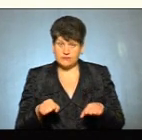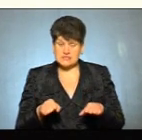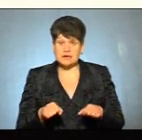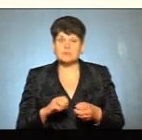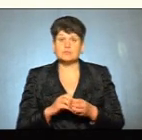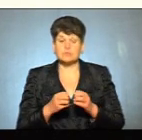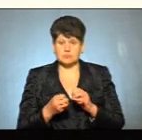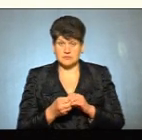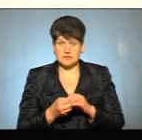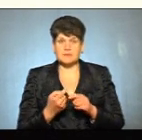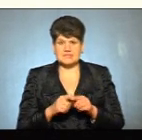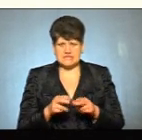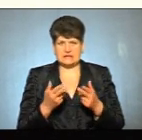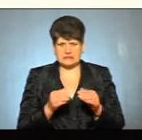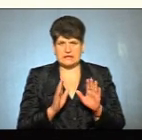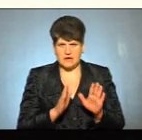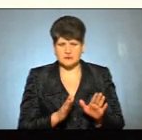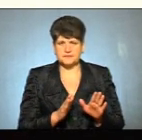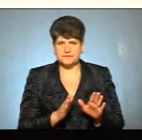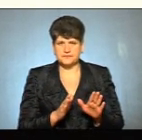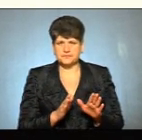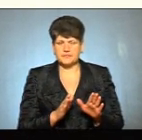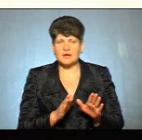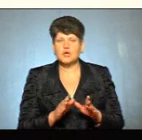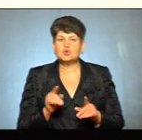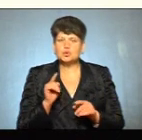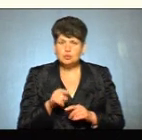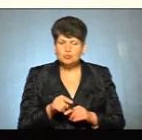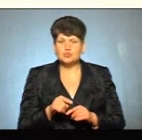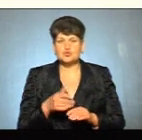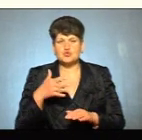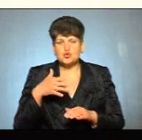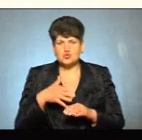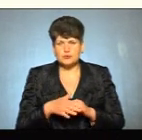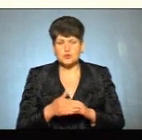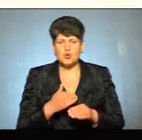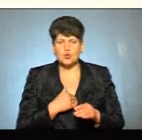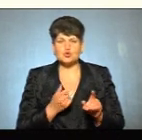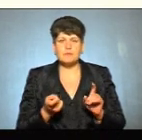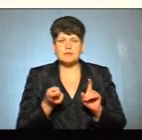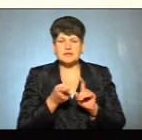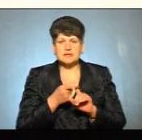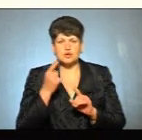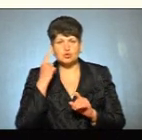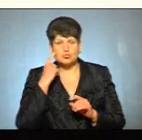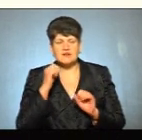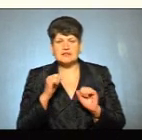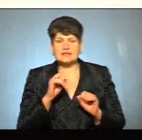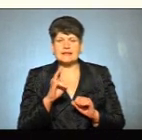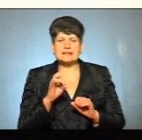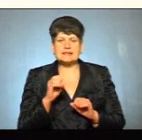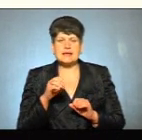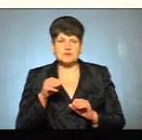загрози інфікування – це так. Тому зрозуміло, що, я хочу тут приєднатися до думки Владики Нестора,